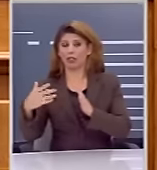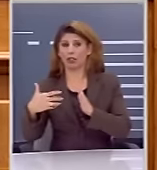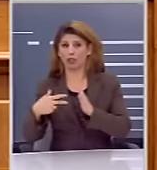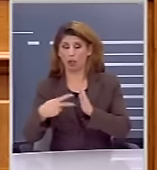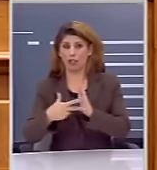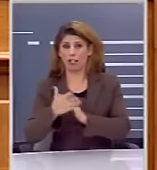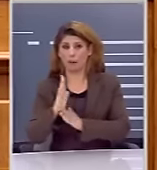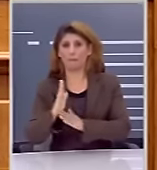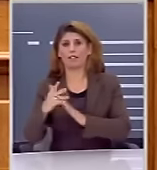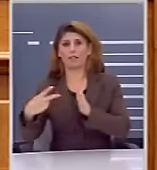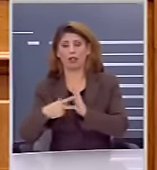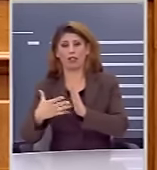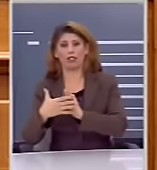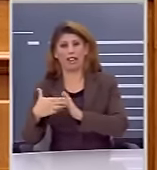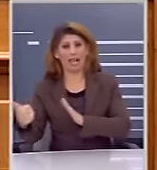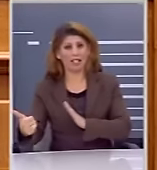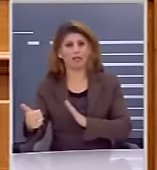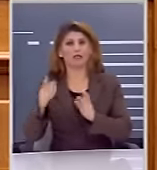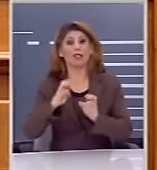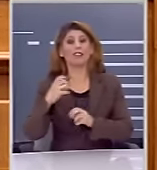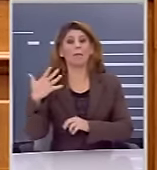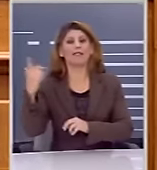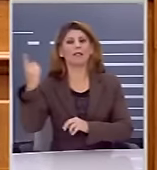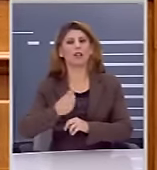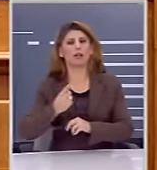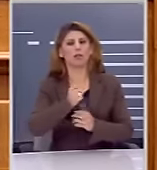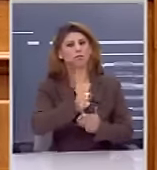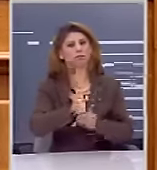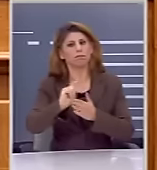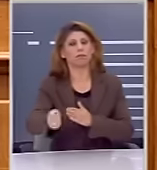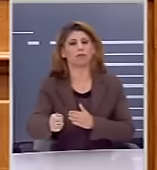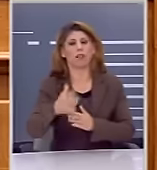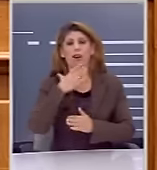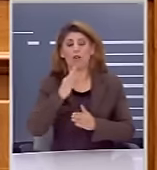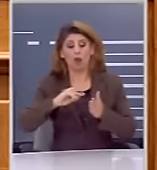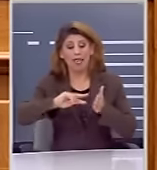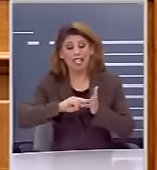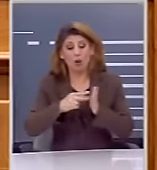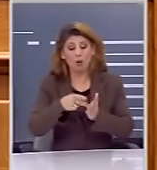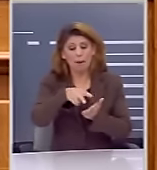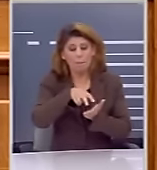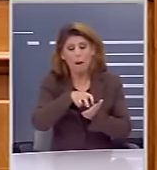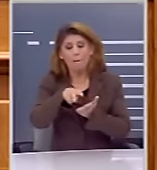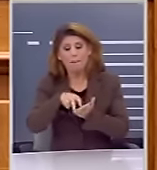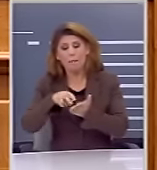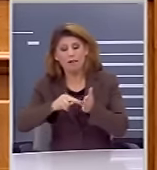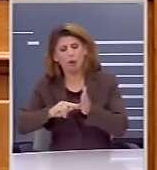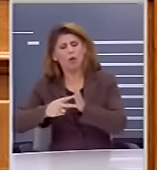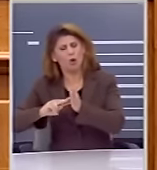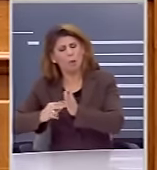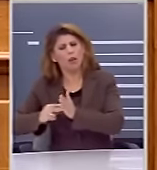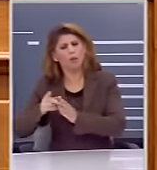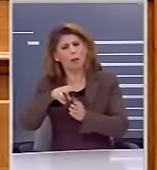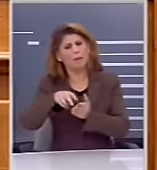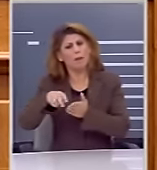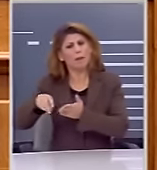του 95%. Αυτά τα λέω διότι ουσιαστικά με οικονομίες που έγιναν στο Υπουργείο Εθνικής Άμυνας